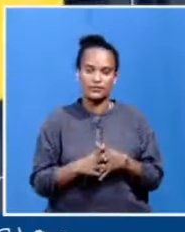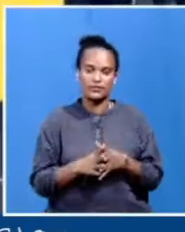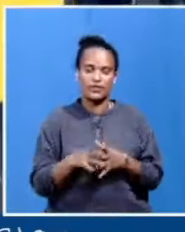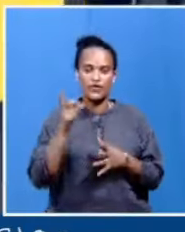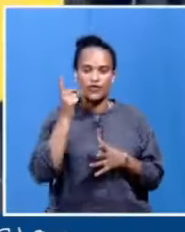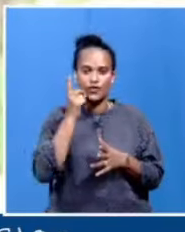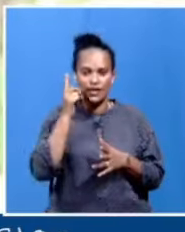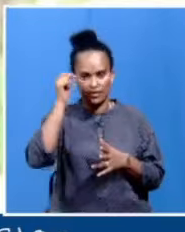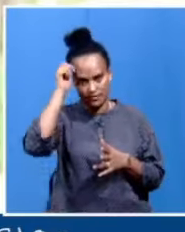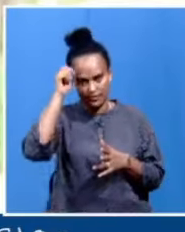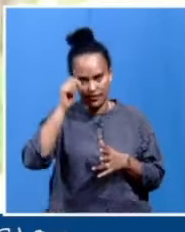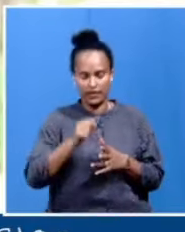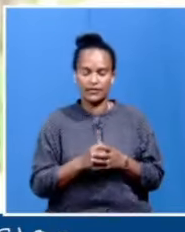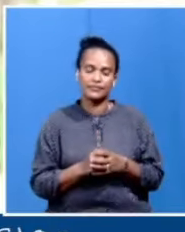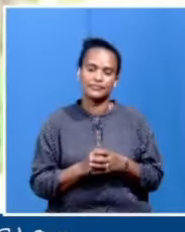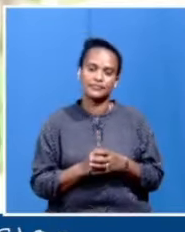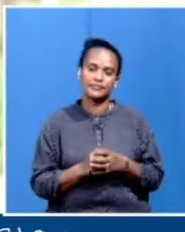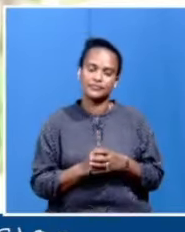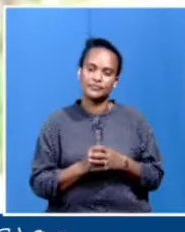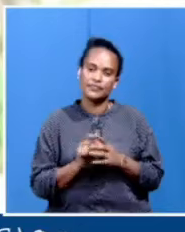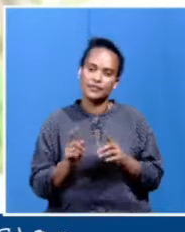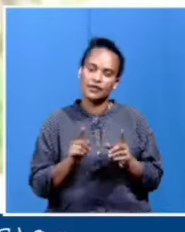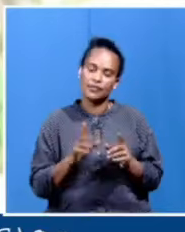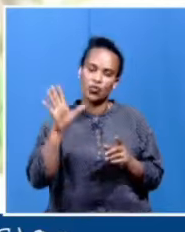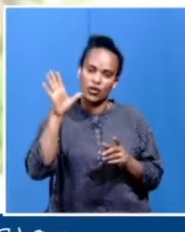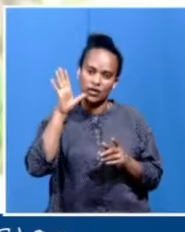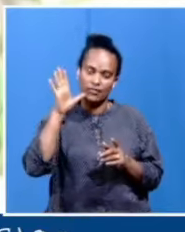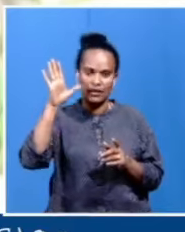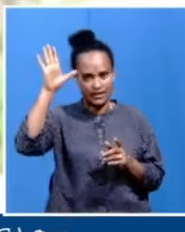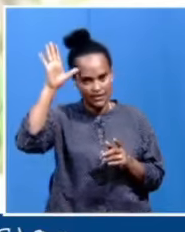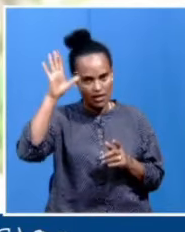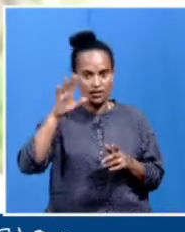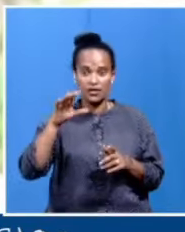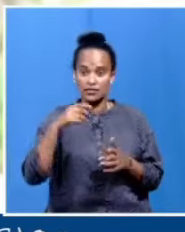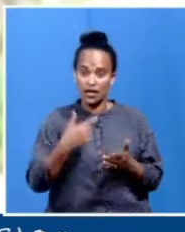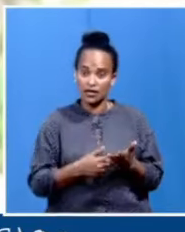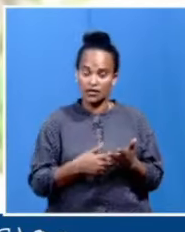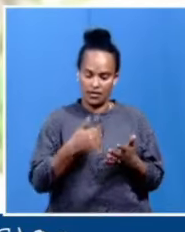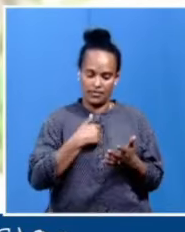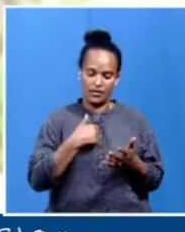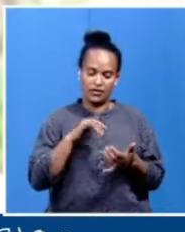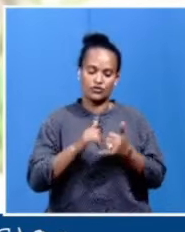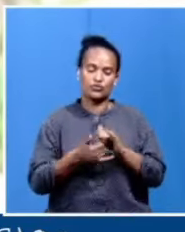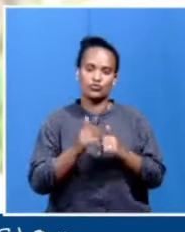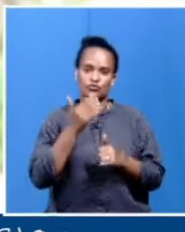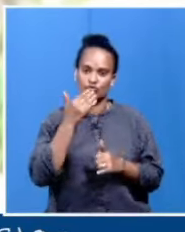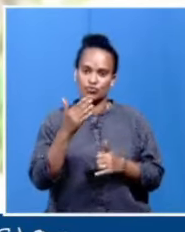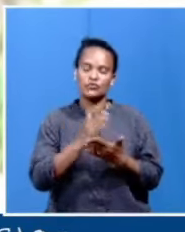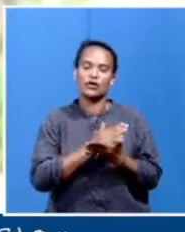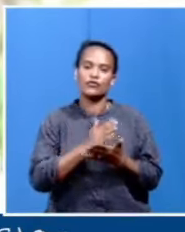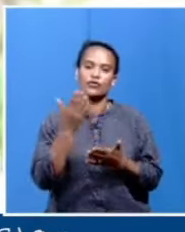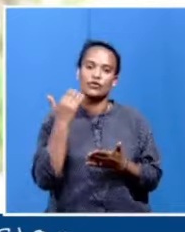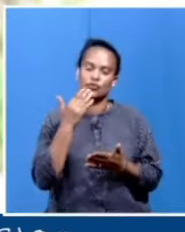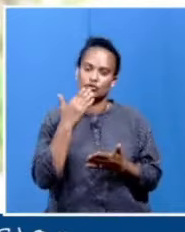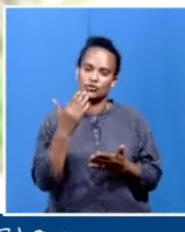فوتين تصفاي كمن ويتيتوم قبر سلاسي زيادة أبناتنا سبورت تبو تسعات فونيرون